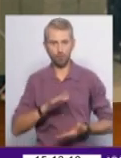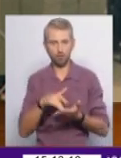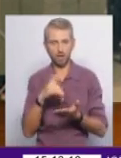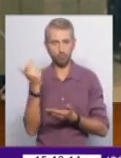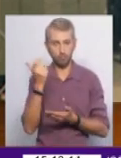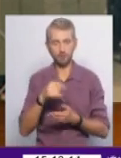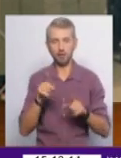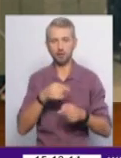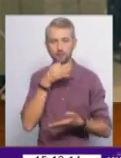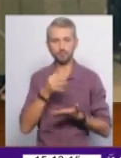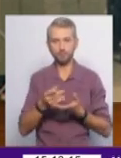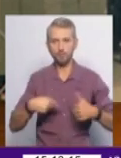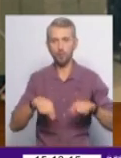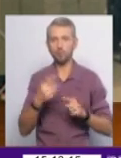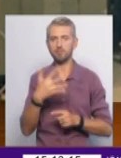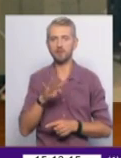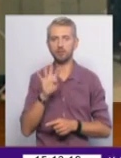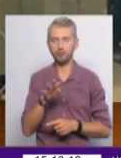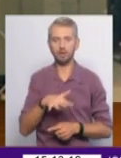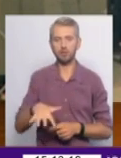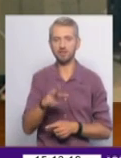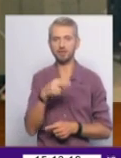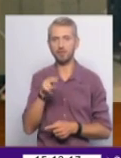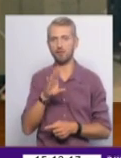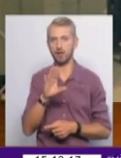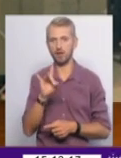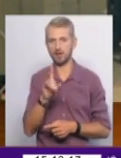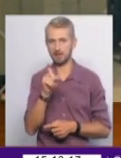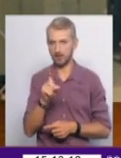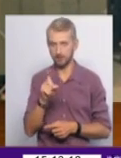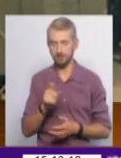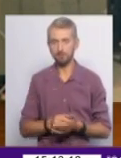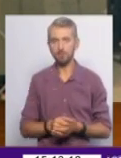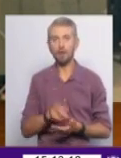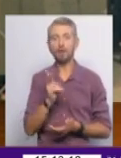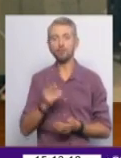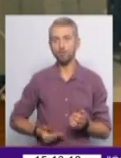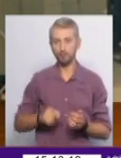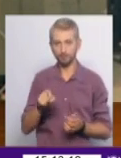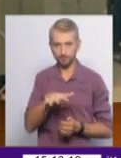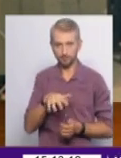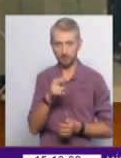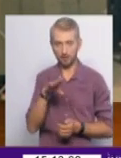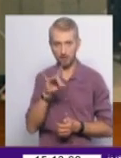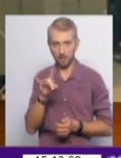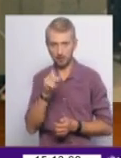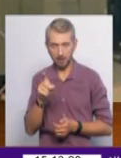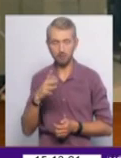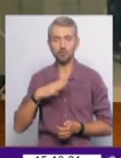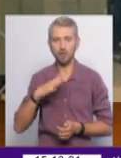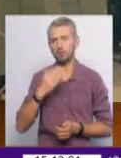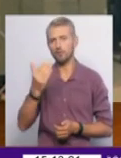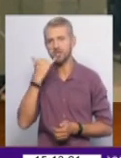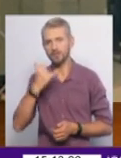округом номер 54, це масив ДВРЗ. Тож, будь ласка, жителі цієї частини столиці, ми чекаємо на ваші дзвінки,